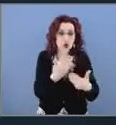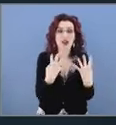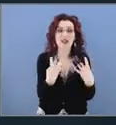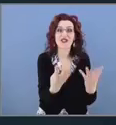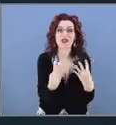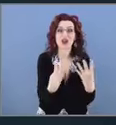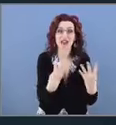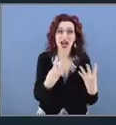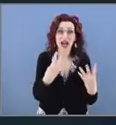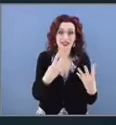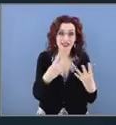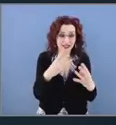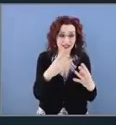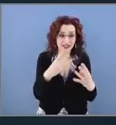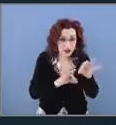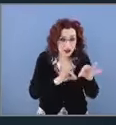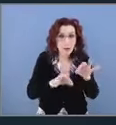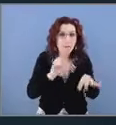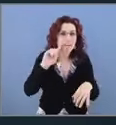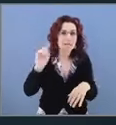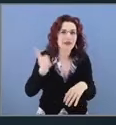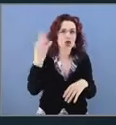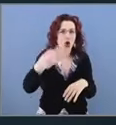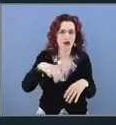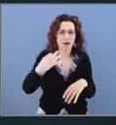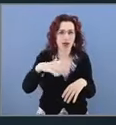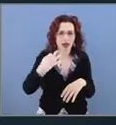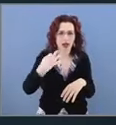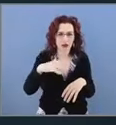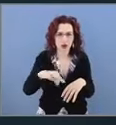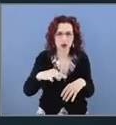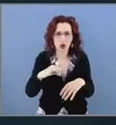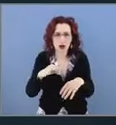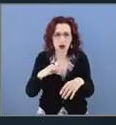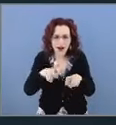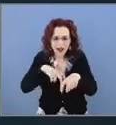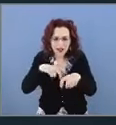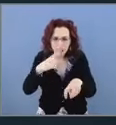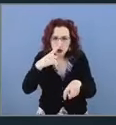tema strategico dell'agricoltura di precisione, dell'agricoltura